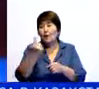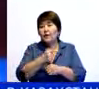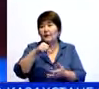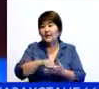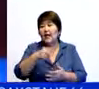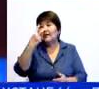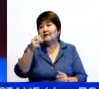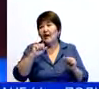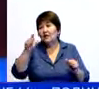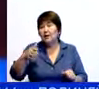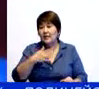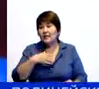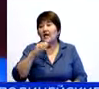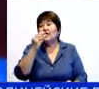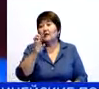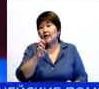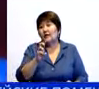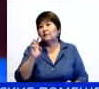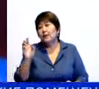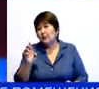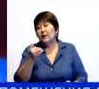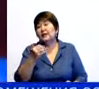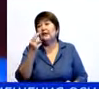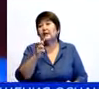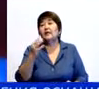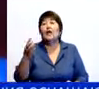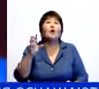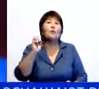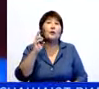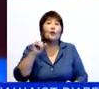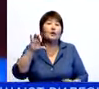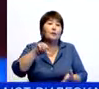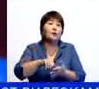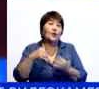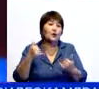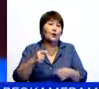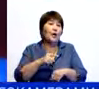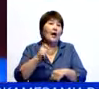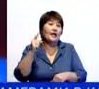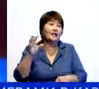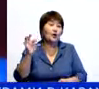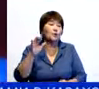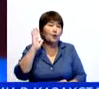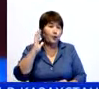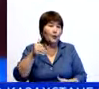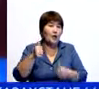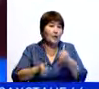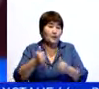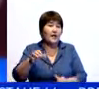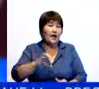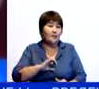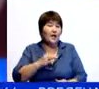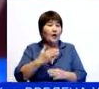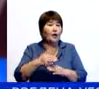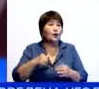представляет два спортсмена – наш Рахат Бекболат и Руфина Чалкарова. Бекболат выйдет на помост сегодня, 11 октября. Он будет бороться за медали